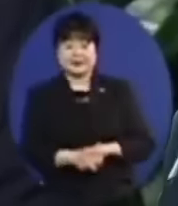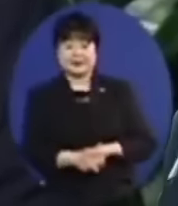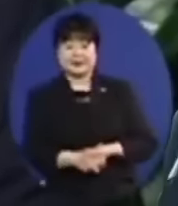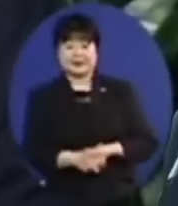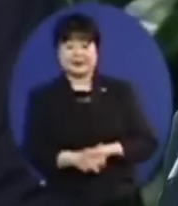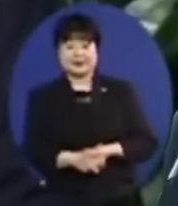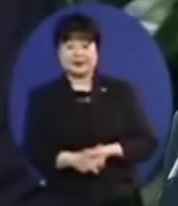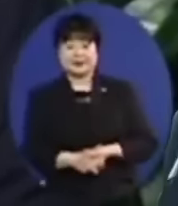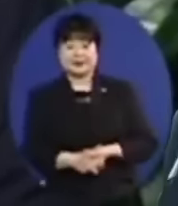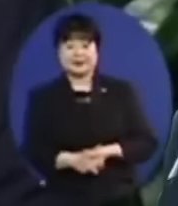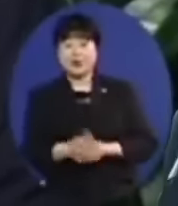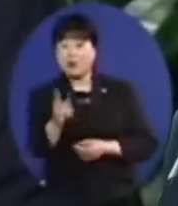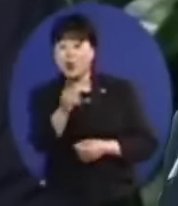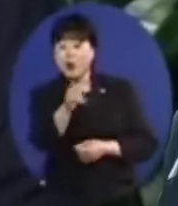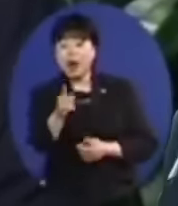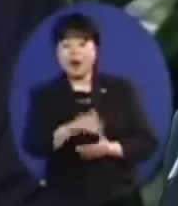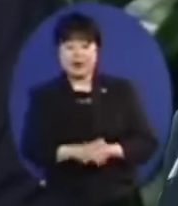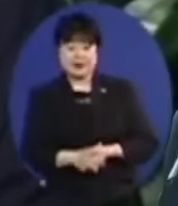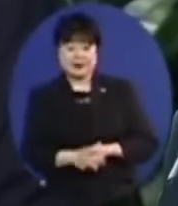어떤 것이냐?